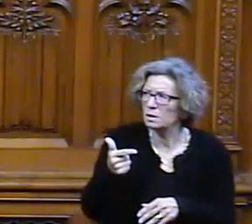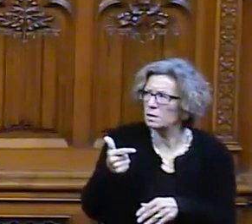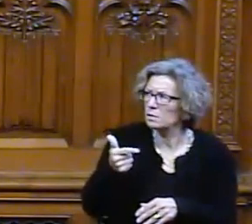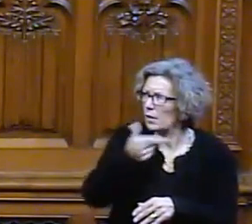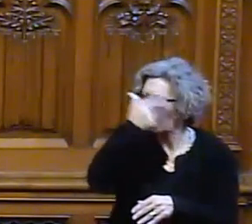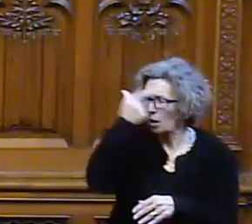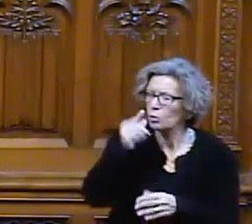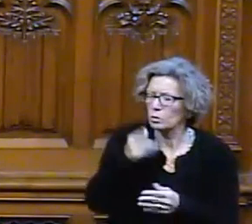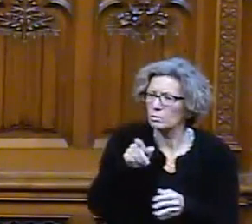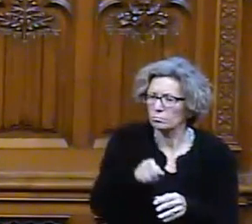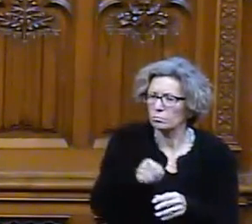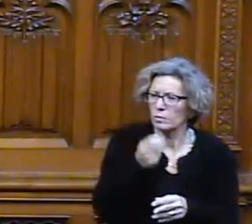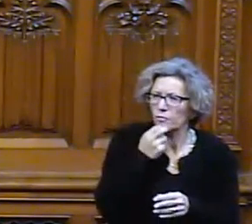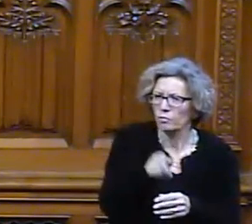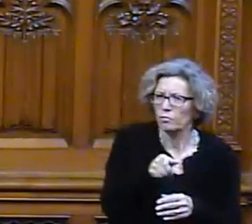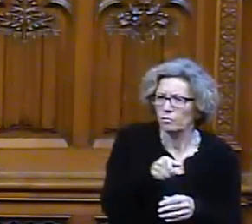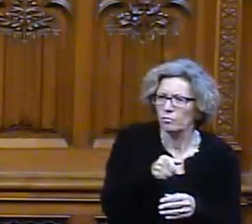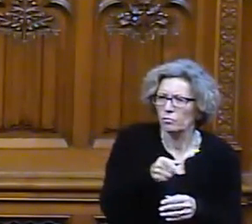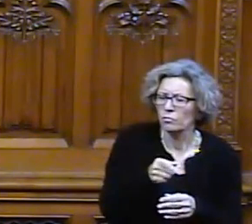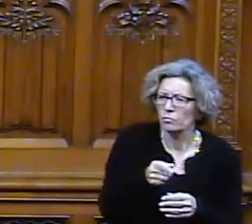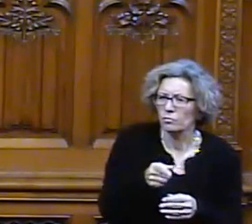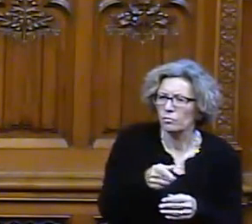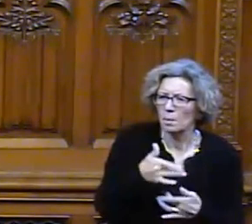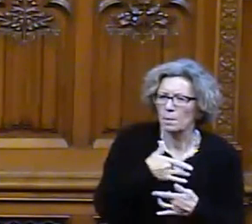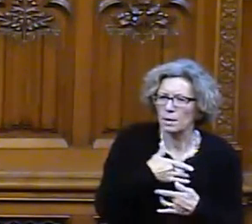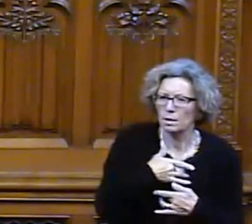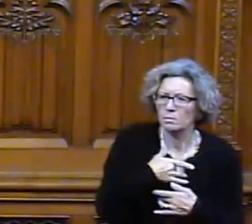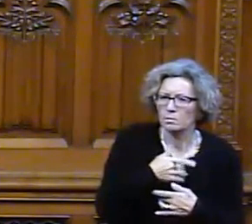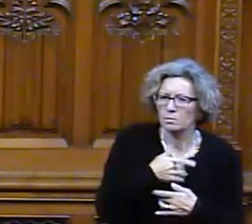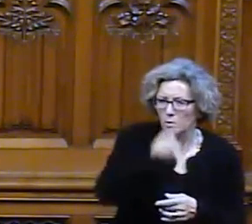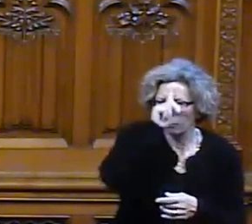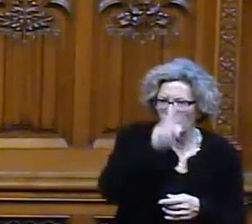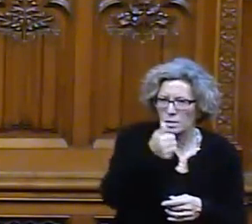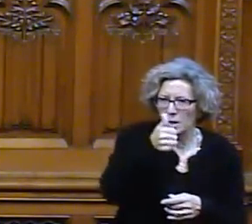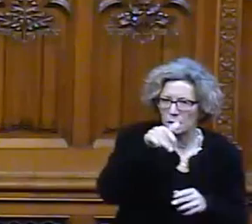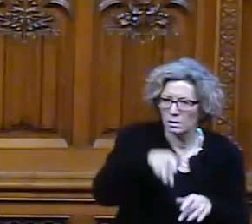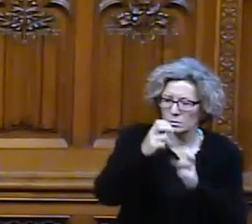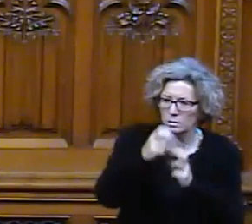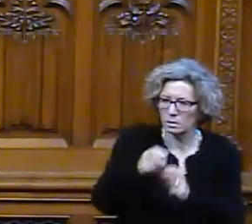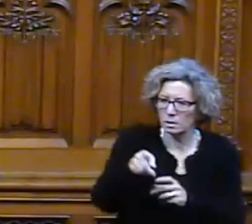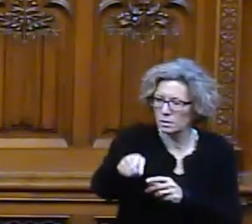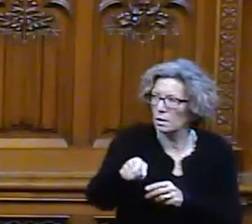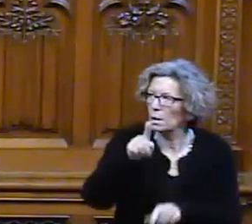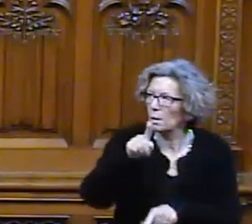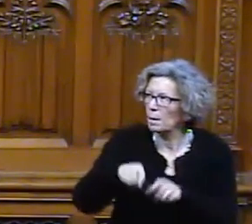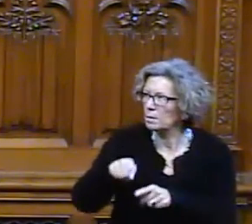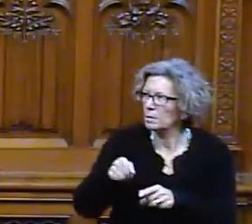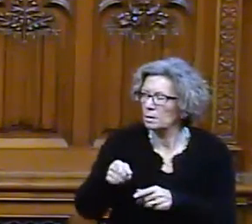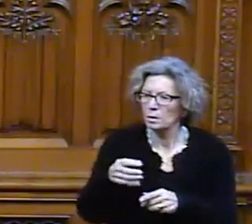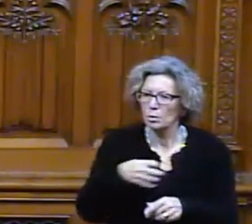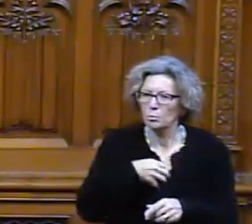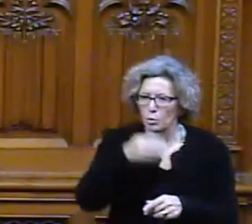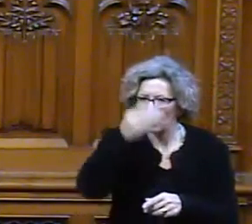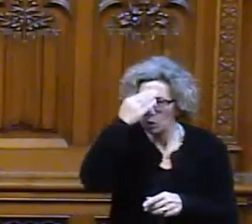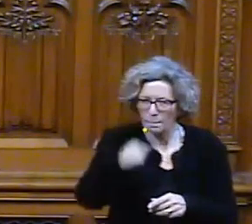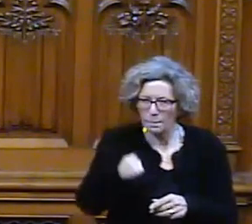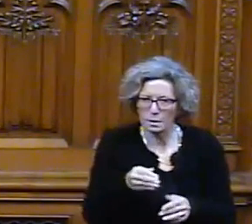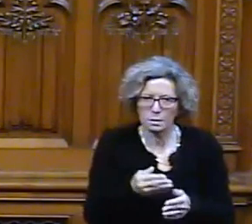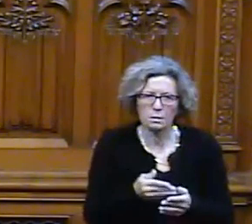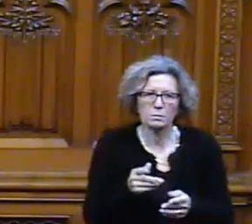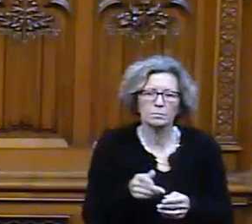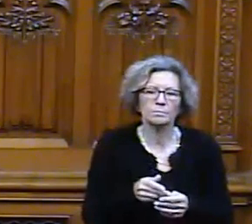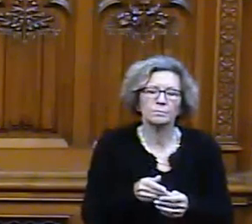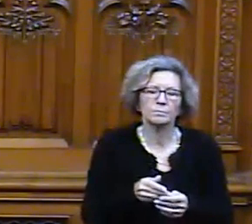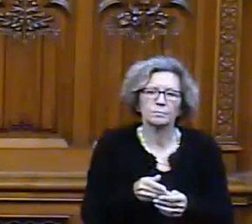die, die sich ein bisschen damit beschäftigt haben, die wissen es. Der eine sitzt gelegentlich hier auf diesem Sitz, das ist der Bürgermeister der